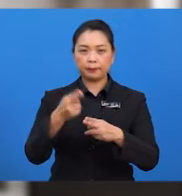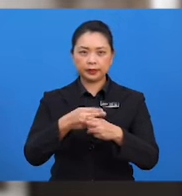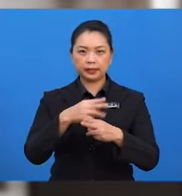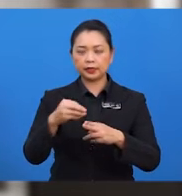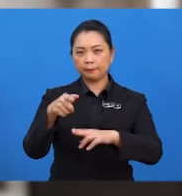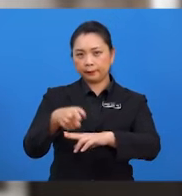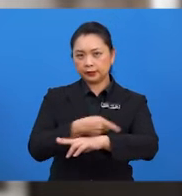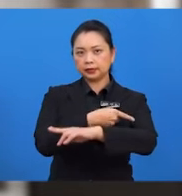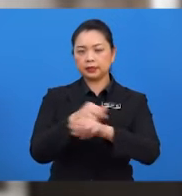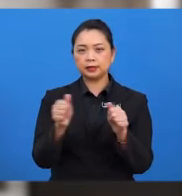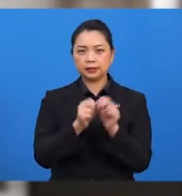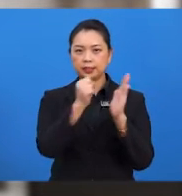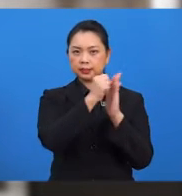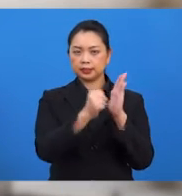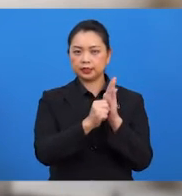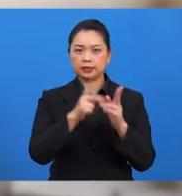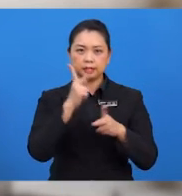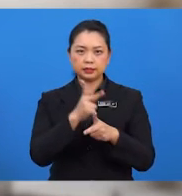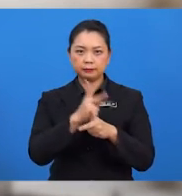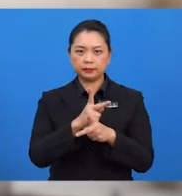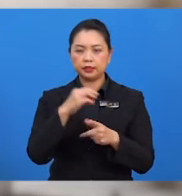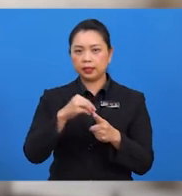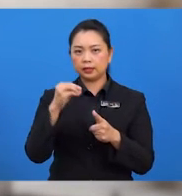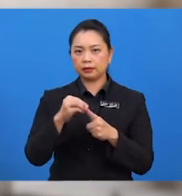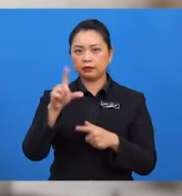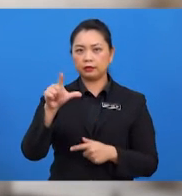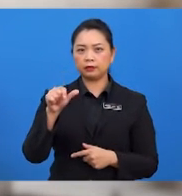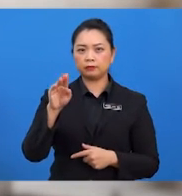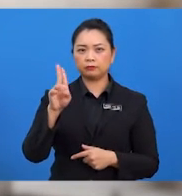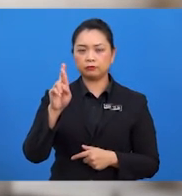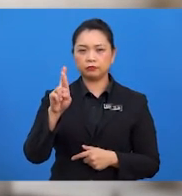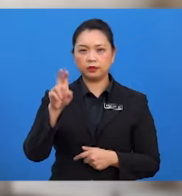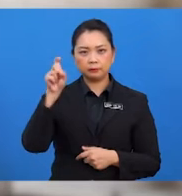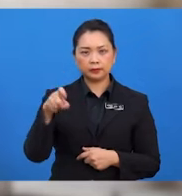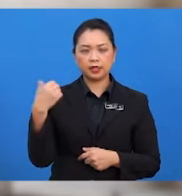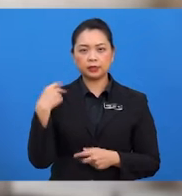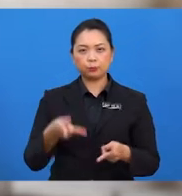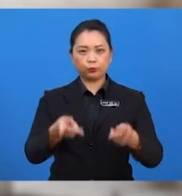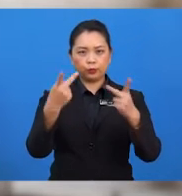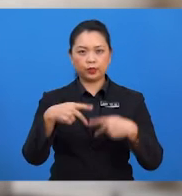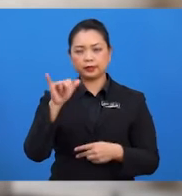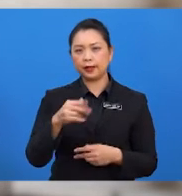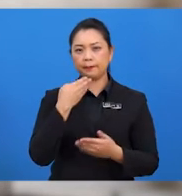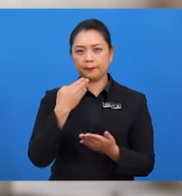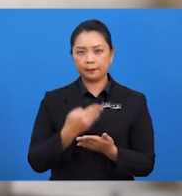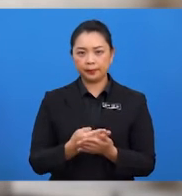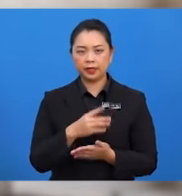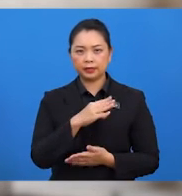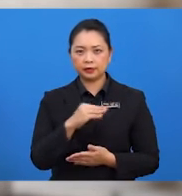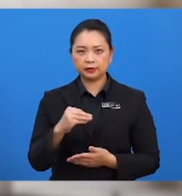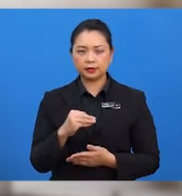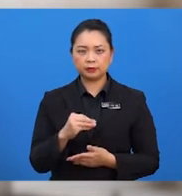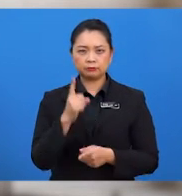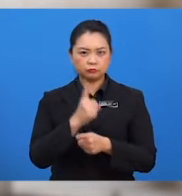panjang dengan syarat simpanan pelaburan tersebut yang pasti beri pulangan yang baik dan